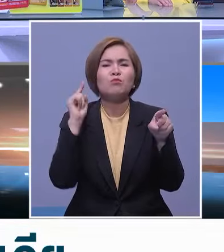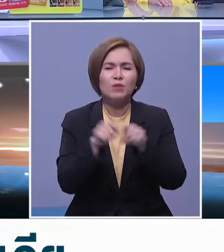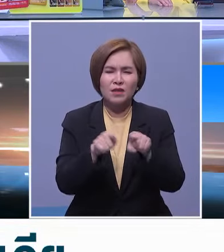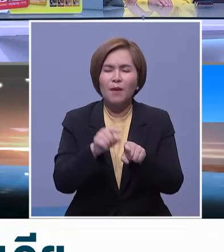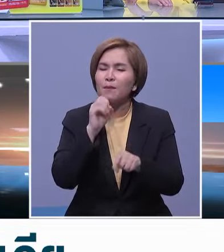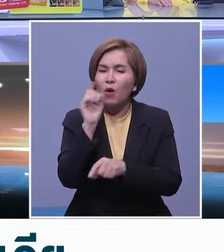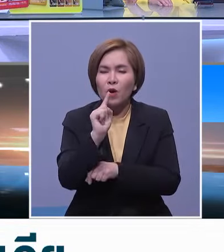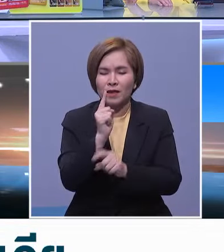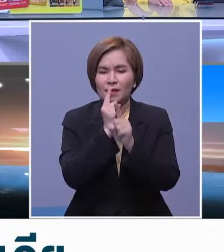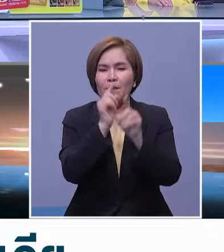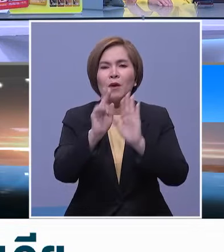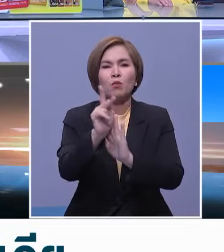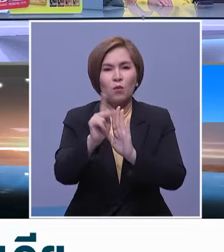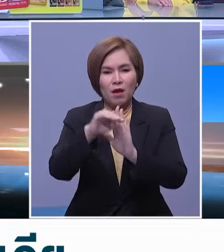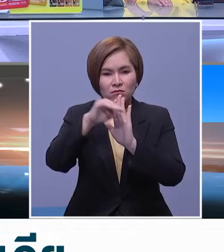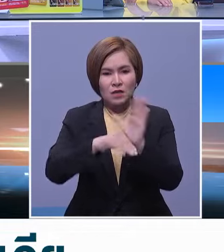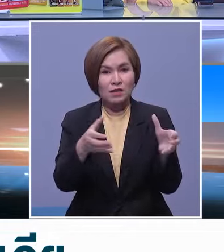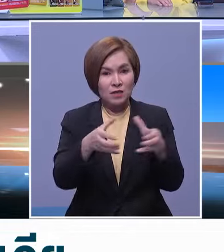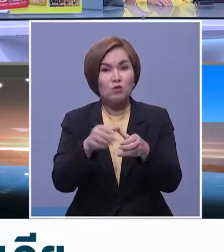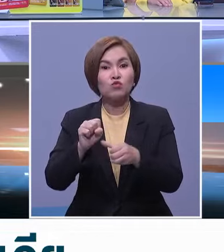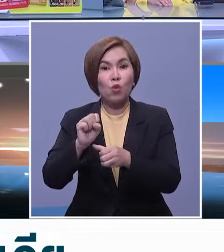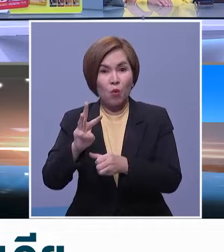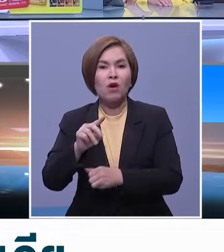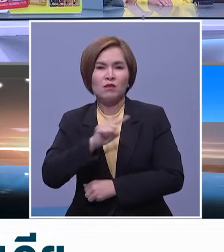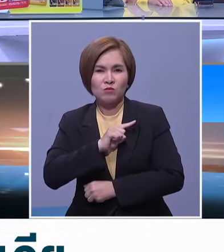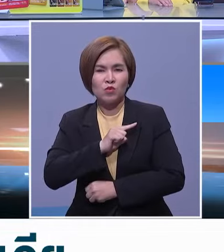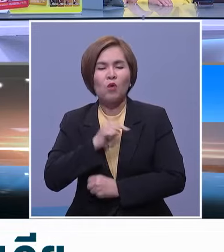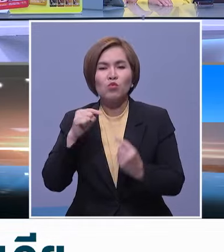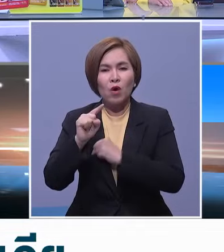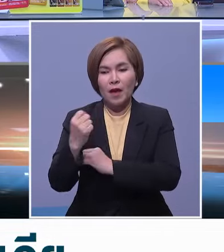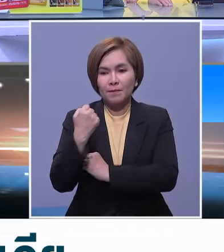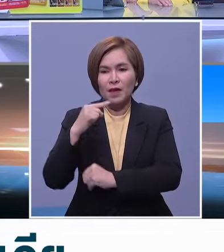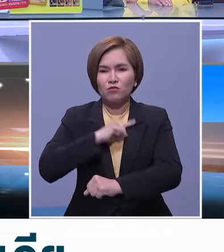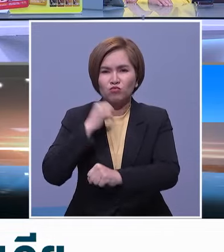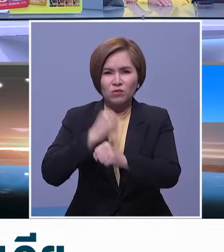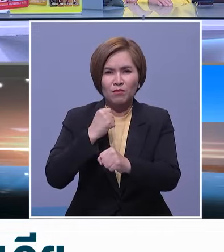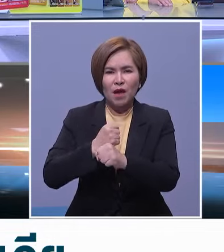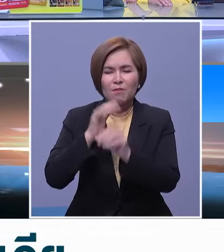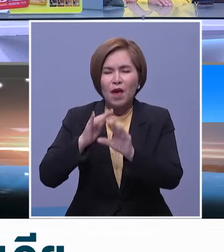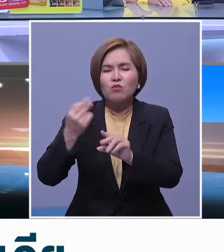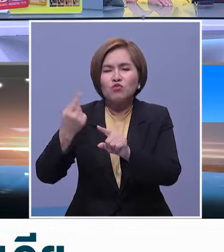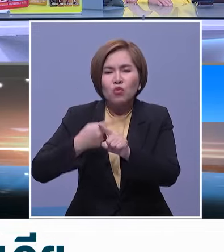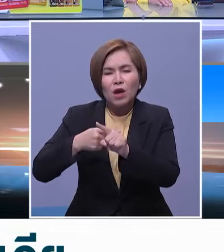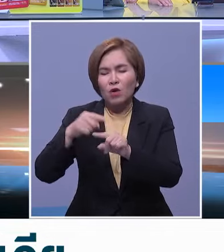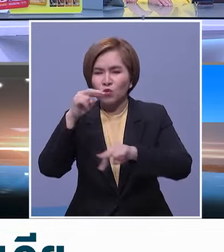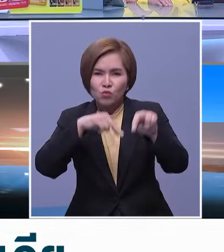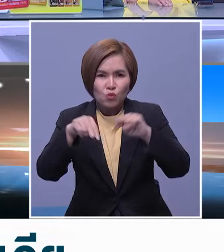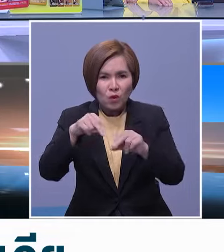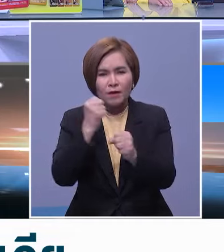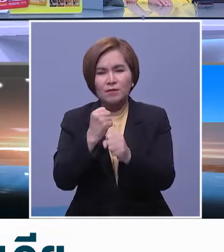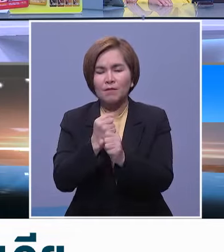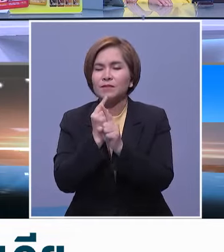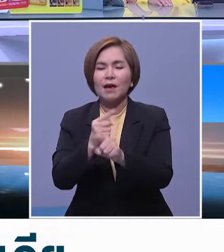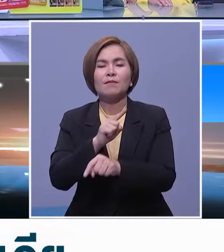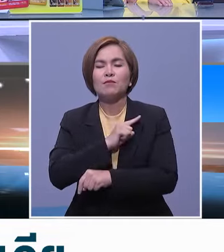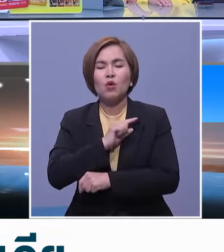ณตอนนี้ตามกฎหมายสว.ชุดปัจจุบันคือยังมีอำนาจเต็มนะตามกฎหมายเลยนะฮะรักษาการอยู่ก็จริงแต่อ